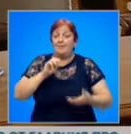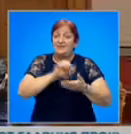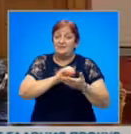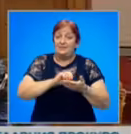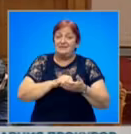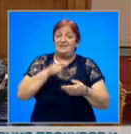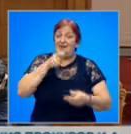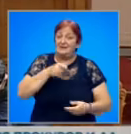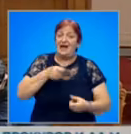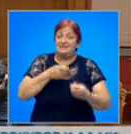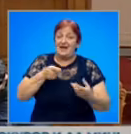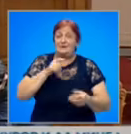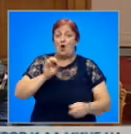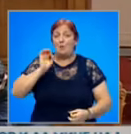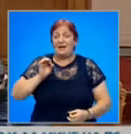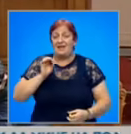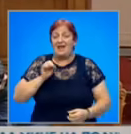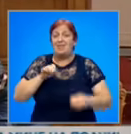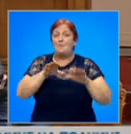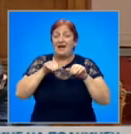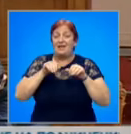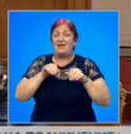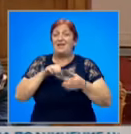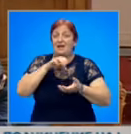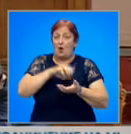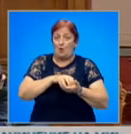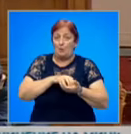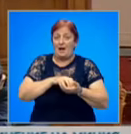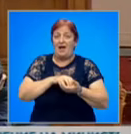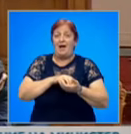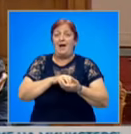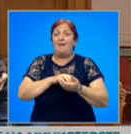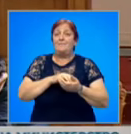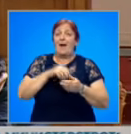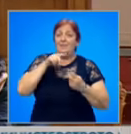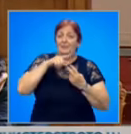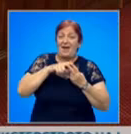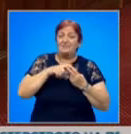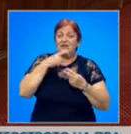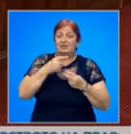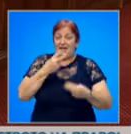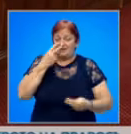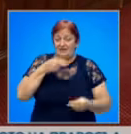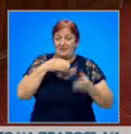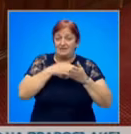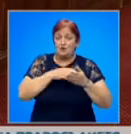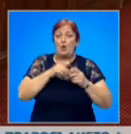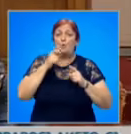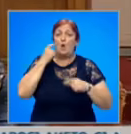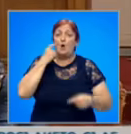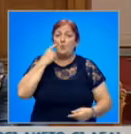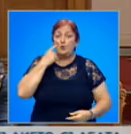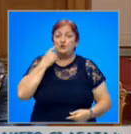писъците, надавани от определена парламентарна група, явно Делян Славчев Пеевски ще стане защитен свидетел срещу Бойко Борисов.